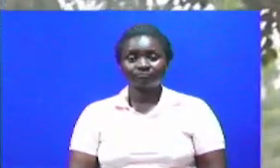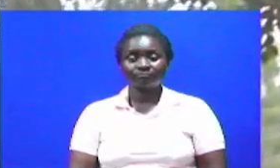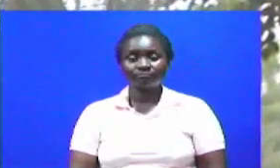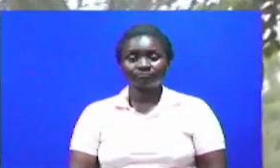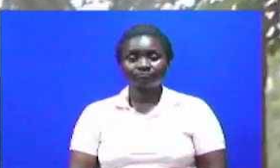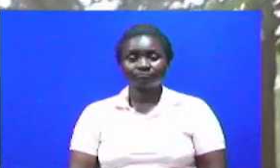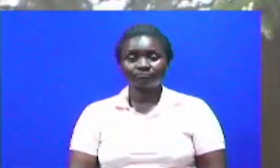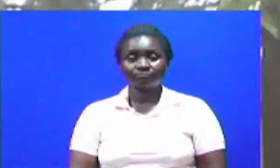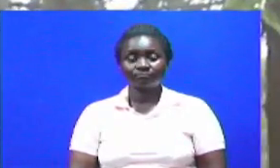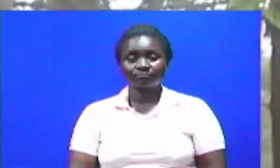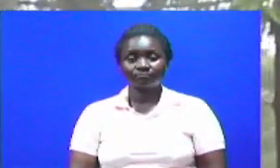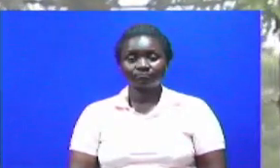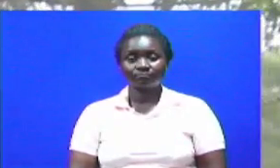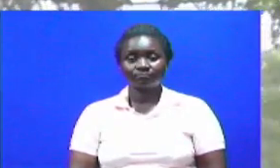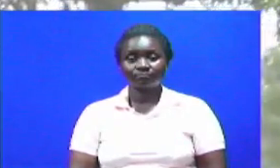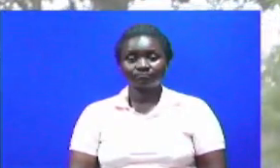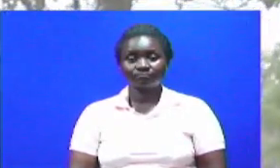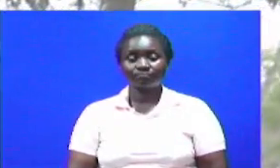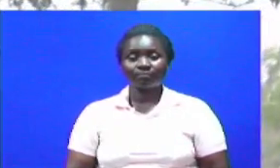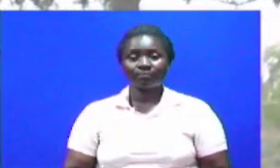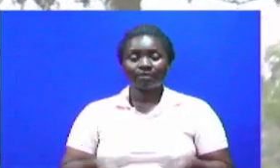Mathematics gave us 7.2